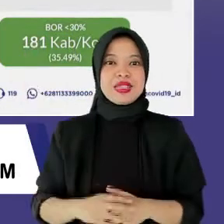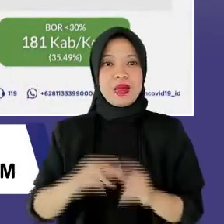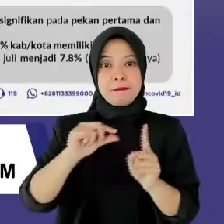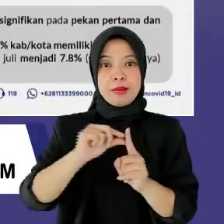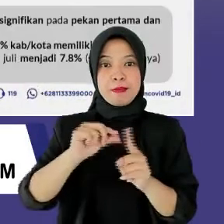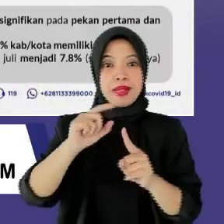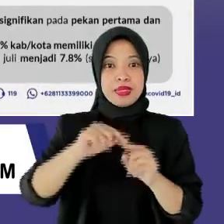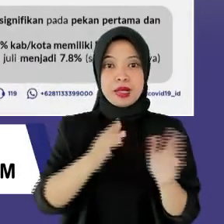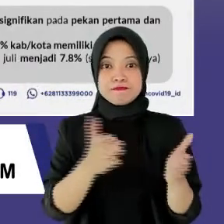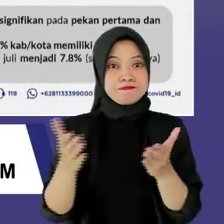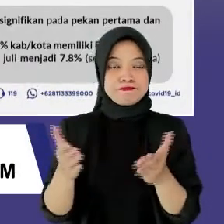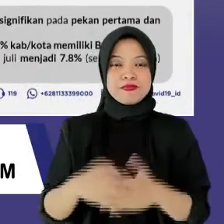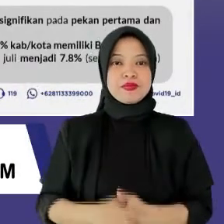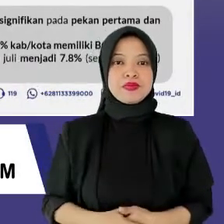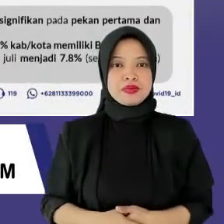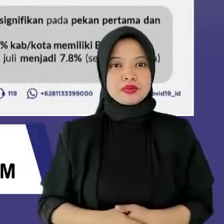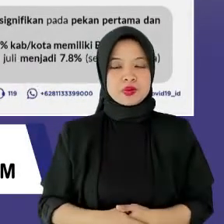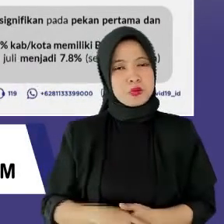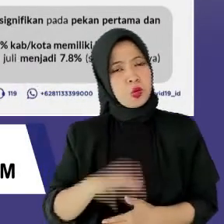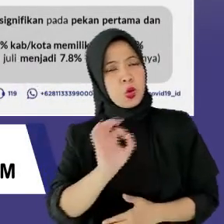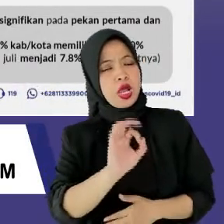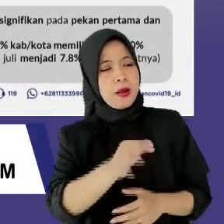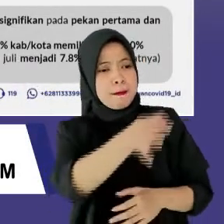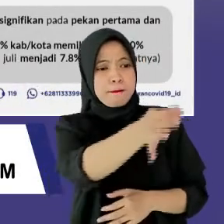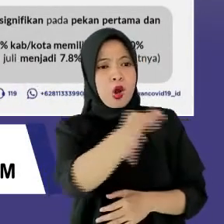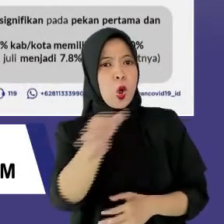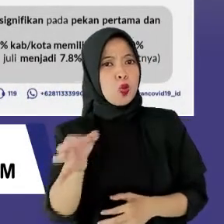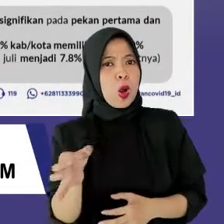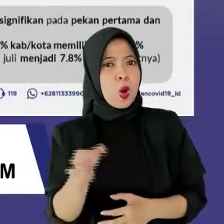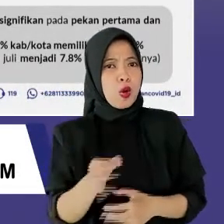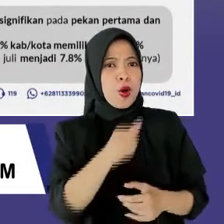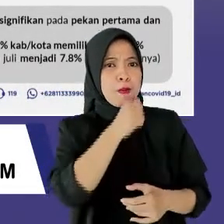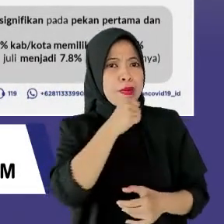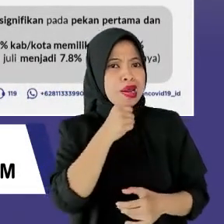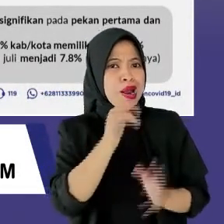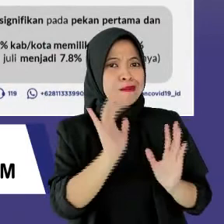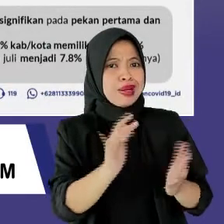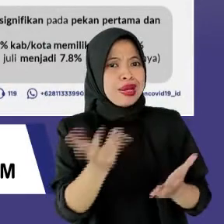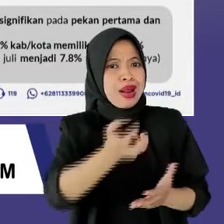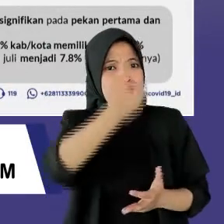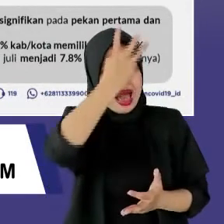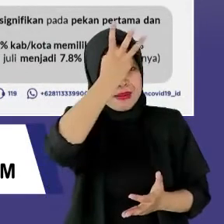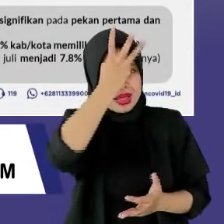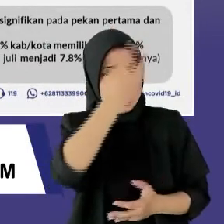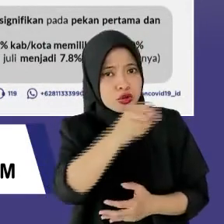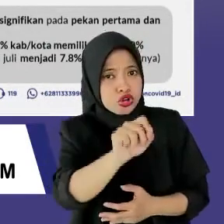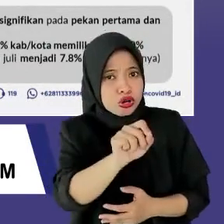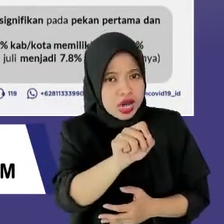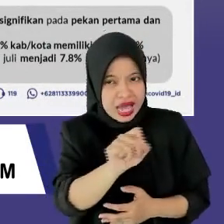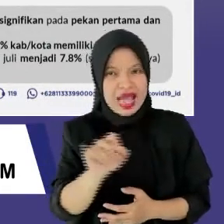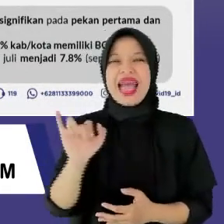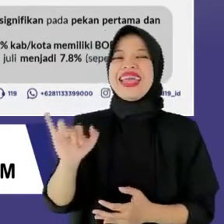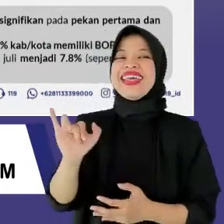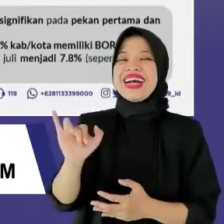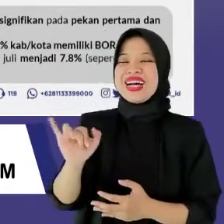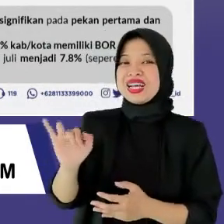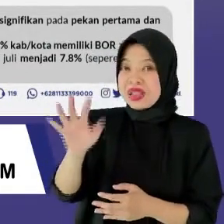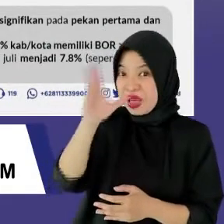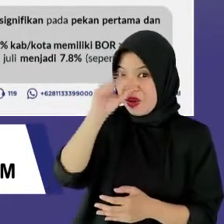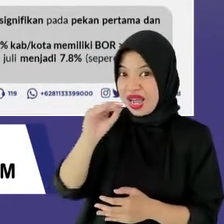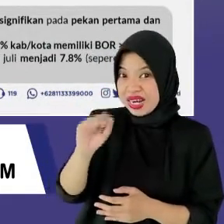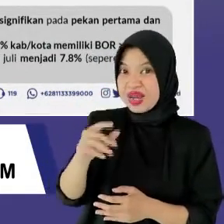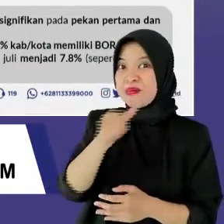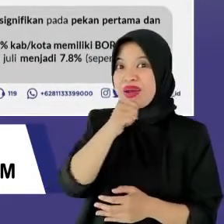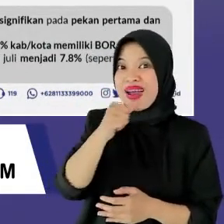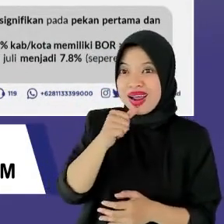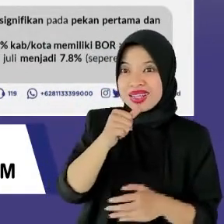slide berikutnya. Iya, tapi kalau dari pulau kok rasanya yang banyak merahnya itu masih di Kalimantan ya? Nah, sekarang bergeser kan, kalau kita lihat